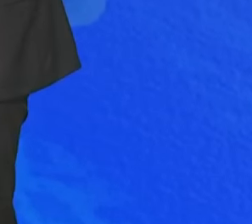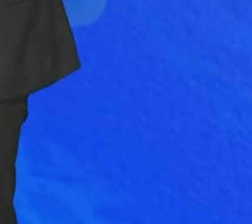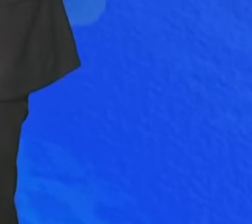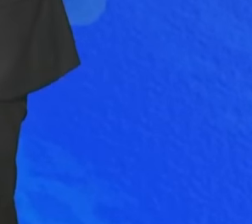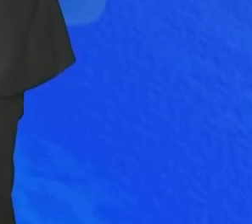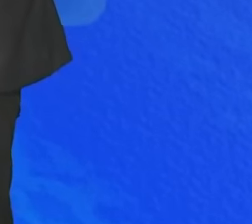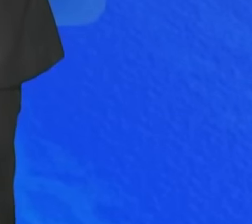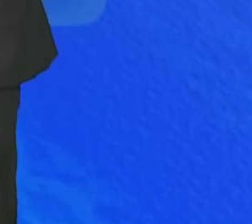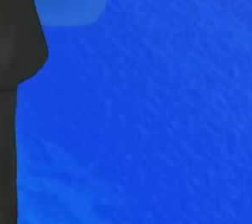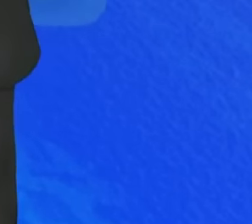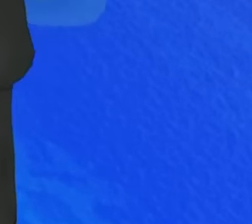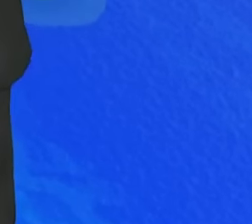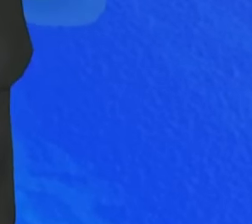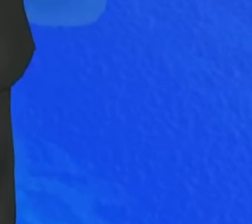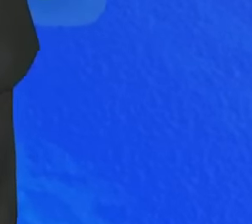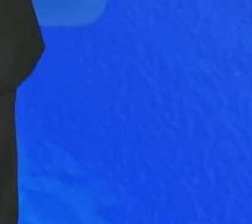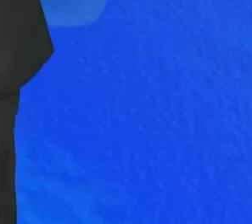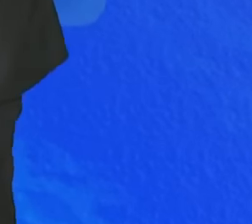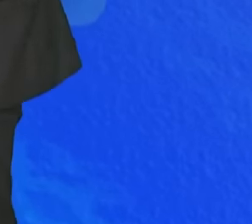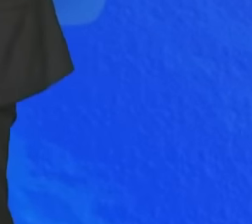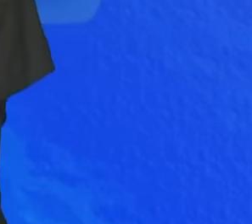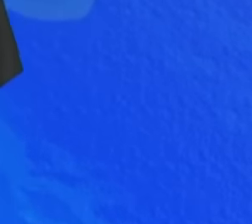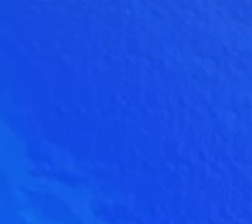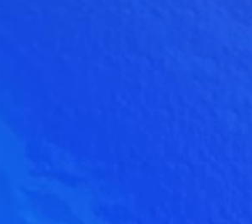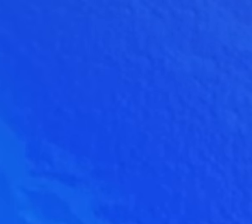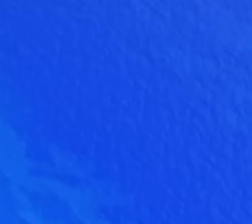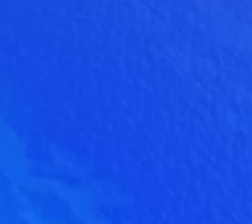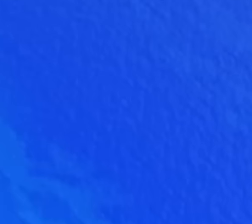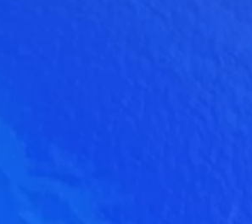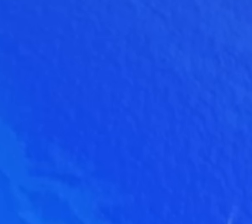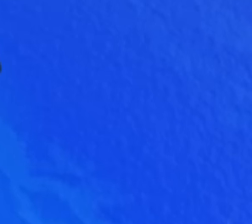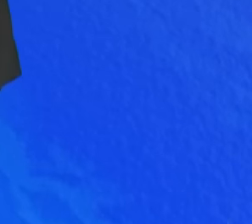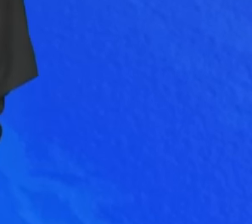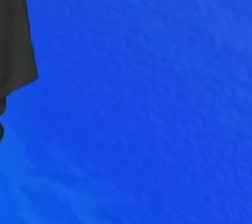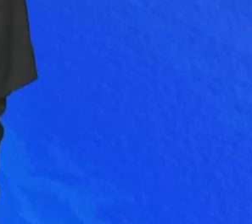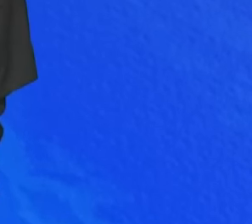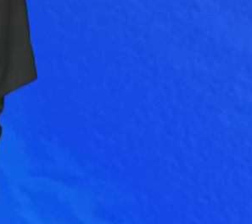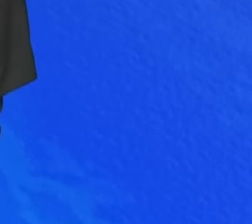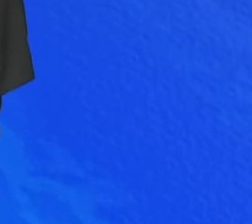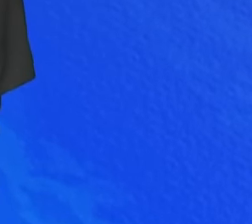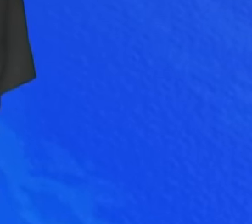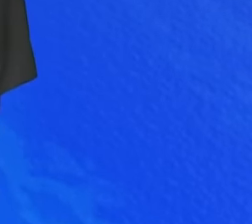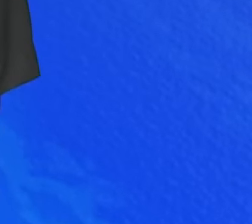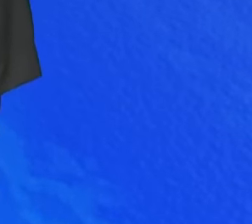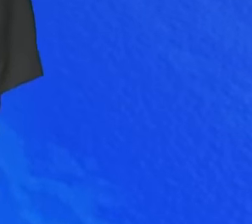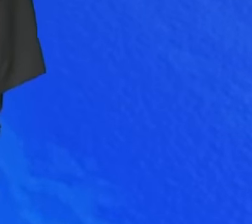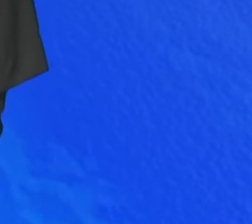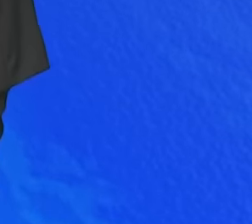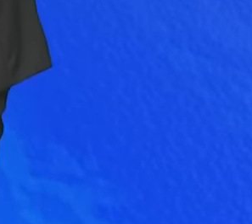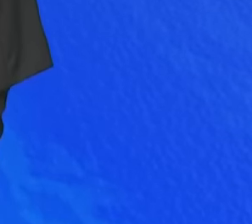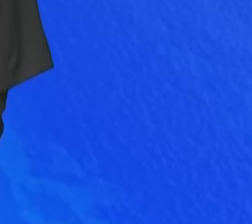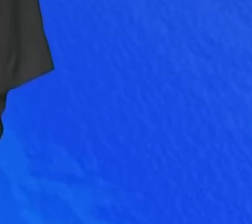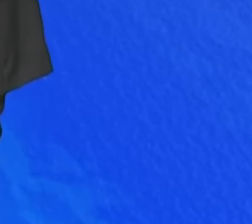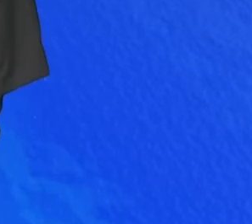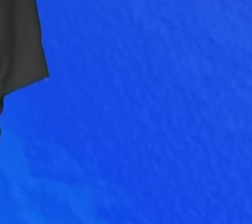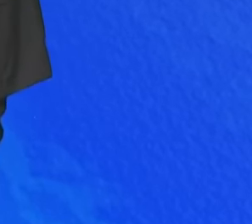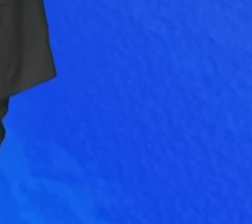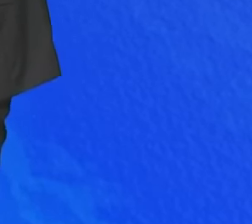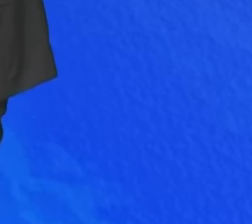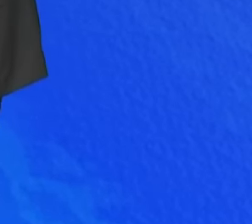sa Mindanao at malalakas ang buhos ng ulan sa hapon sa may Lanao del Sur, hilagang bahagi ng Bukidnon at malaking parte po